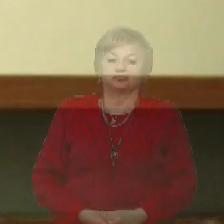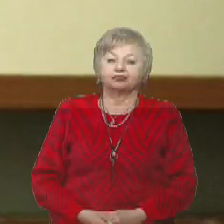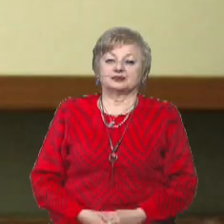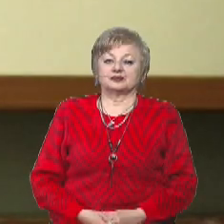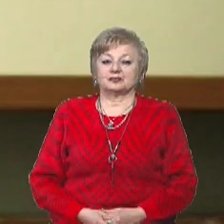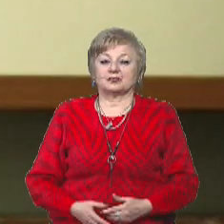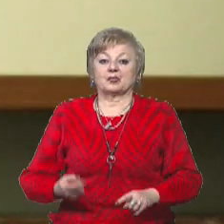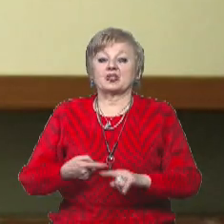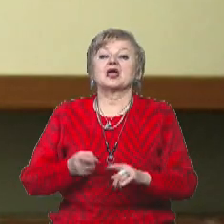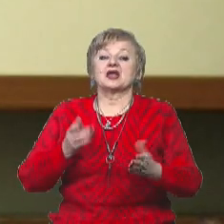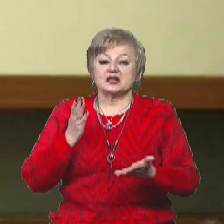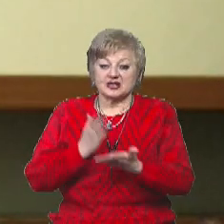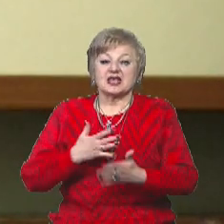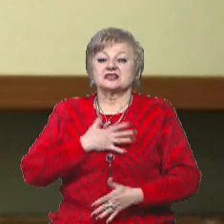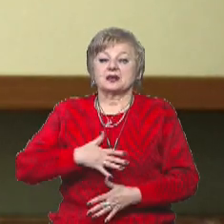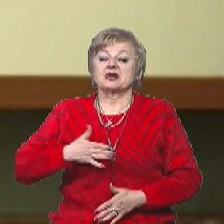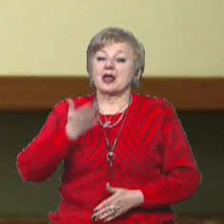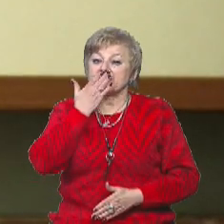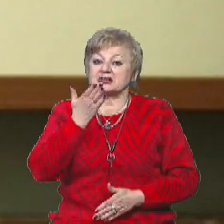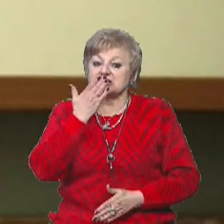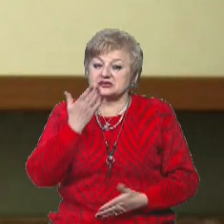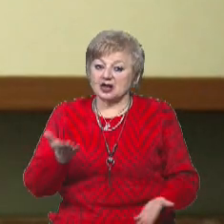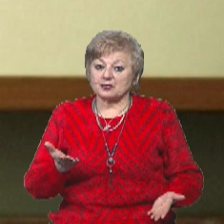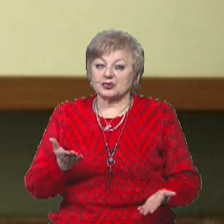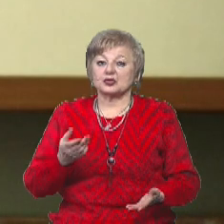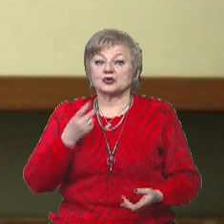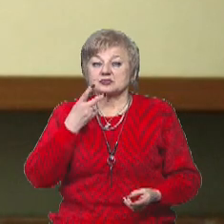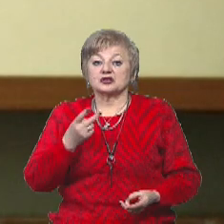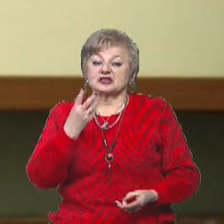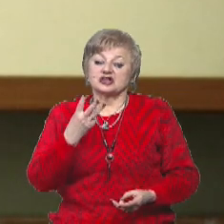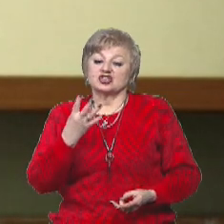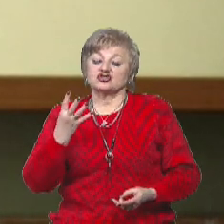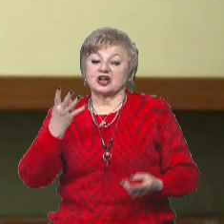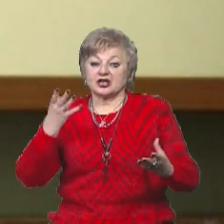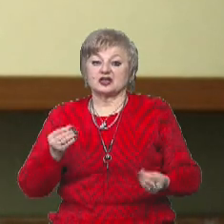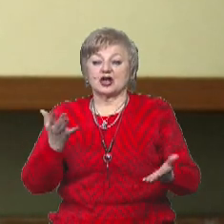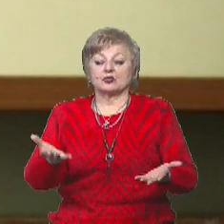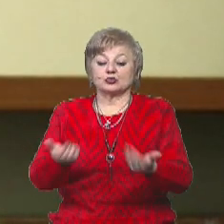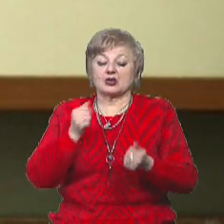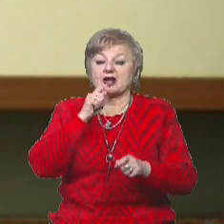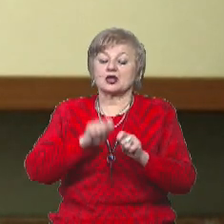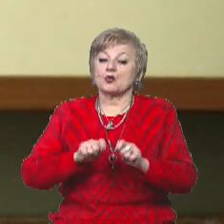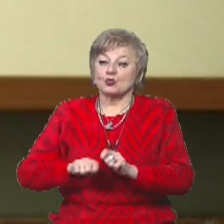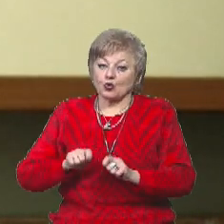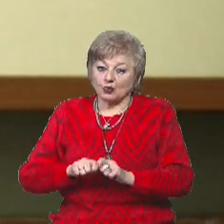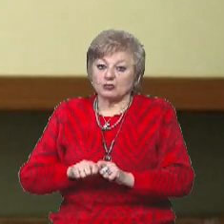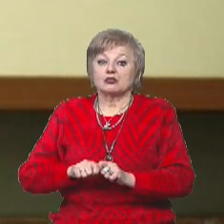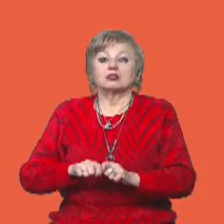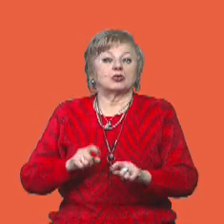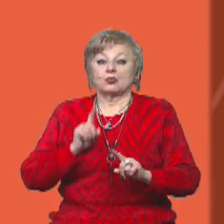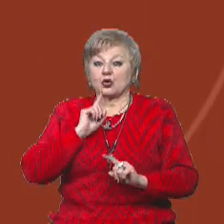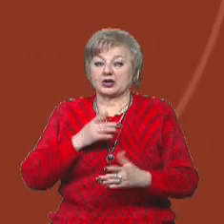Але неприємний запах є. То на протязі там 3-4 днів будуть взяті проби і так, і далі буде виданий висновок. Цього